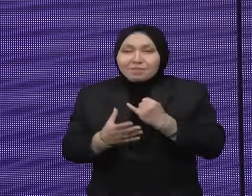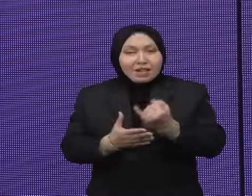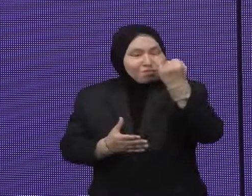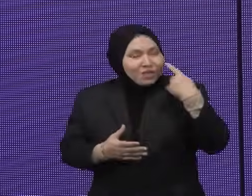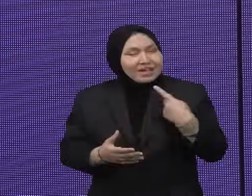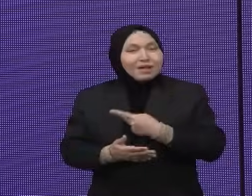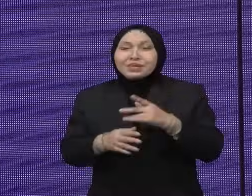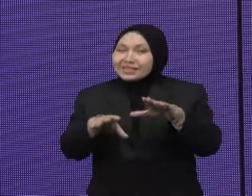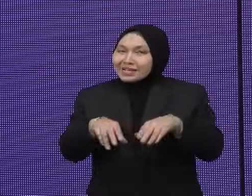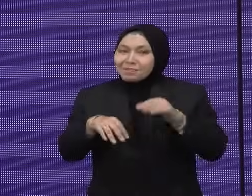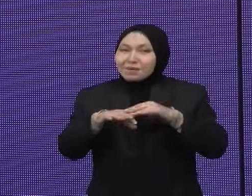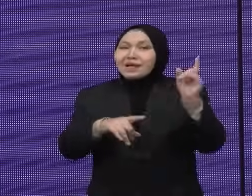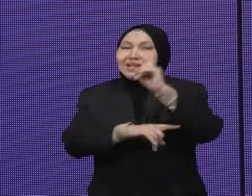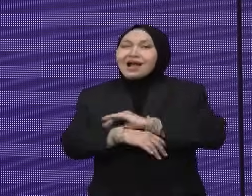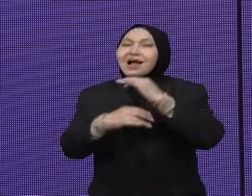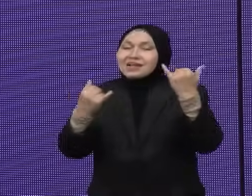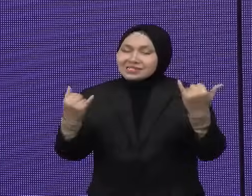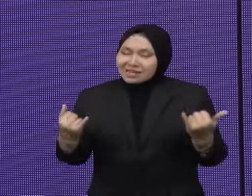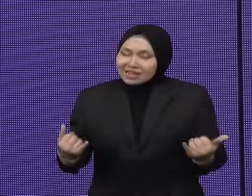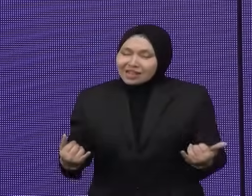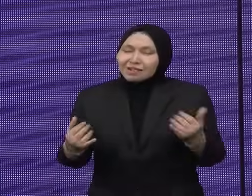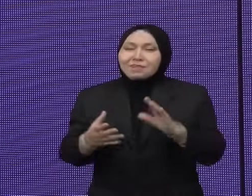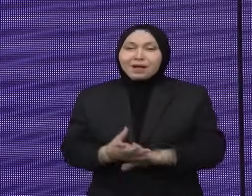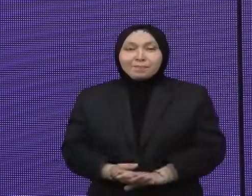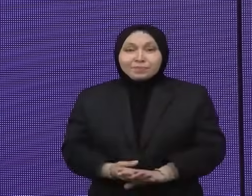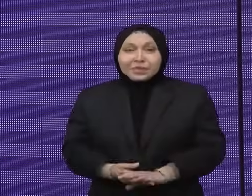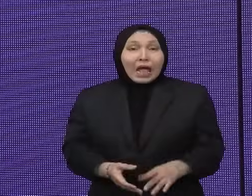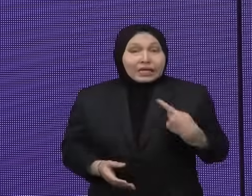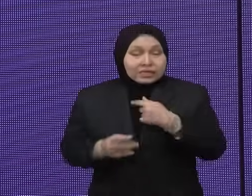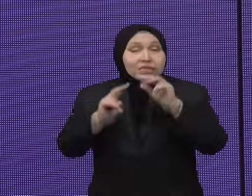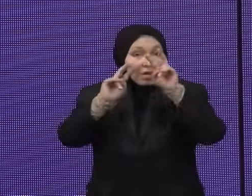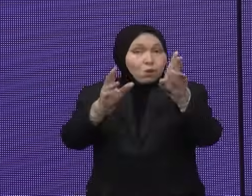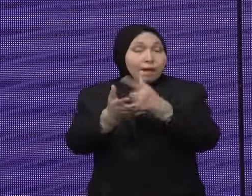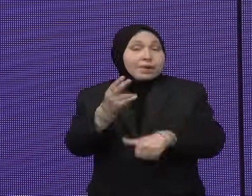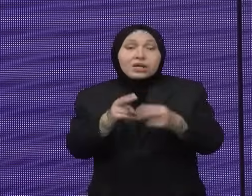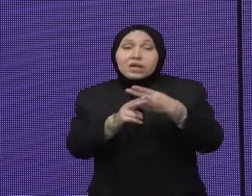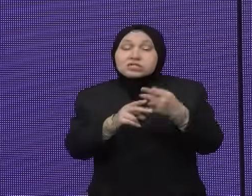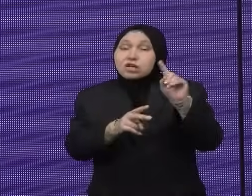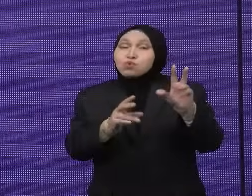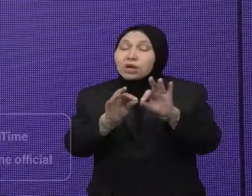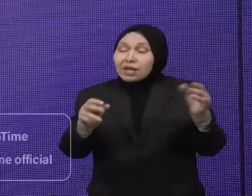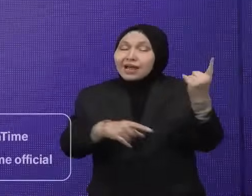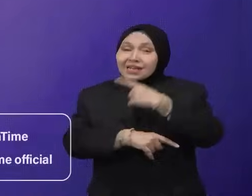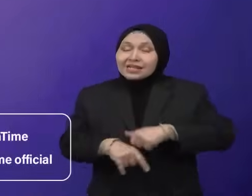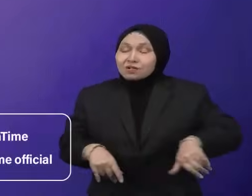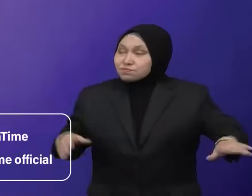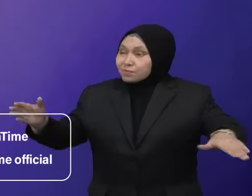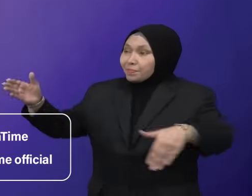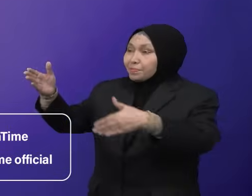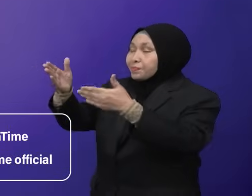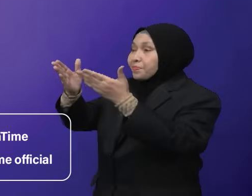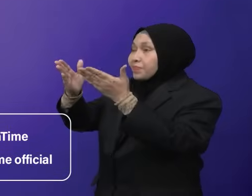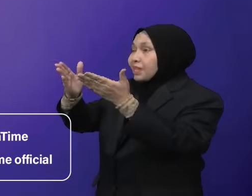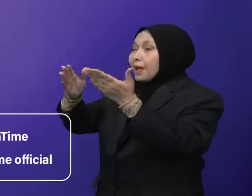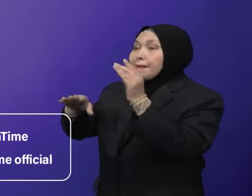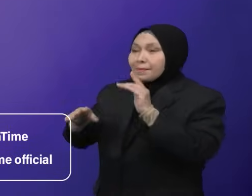innaka antal alimul hakim rabbi zidni ilma. Kita saksikan apa ringkasan bagi dua ayat pada hari ini. Bermula daripada ayat